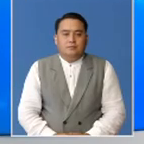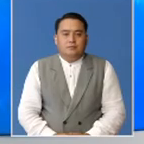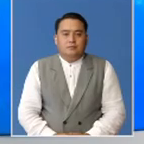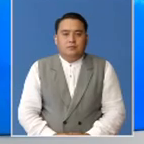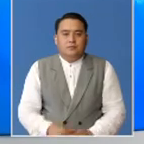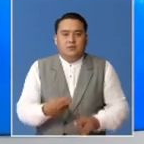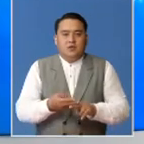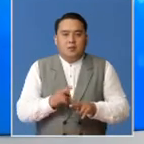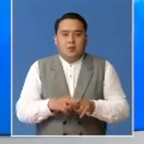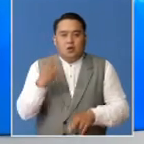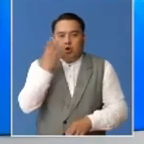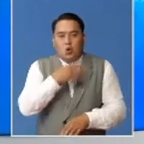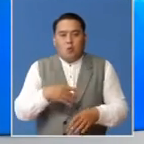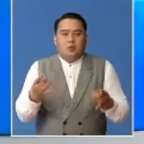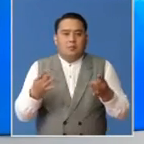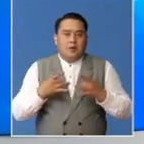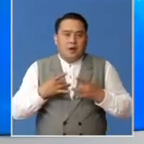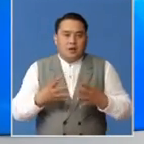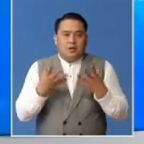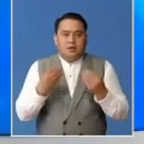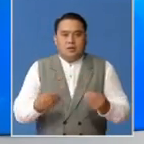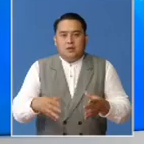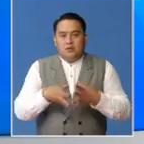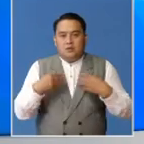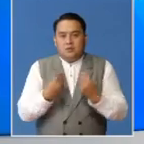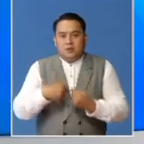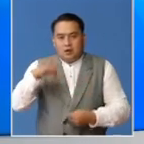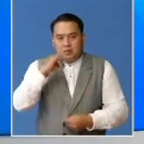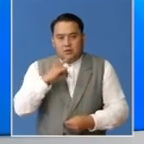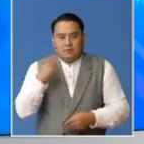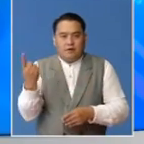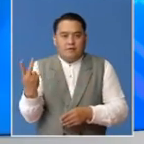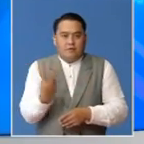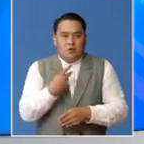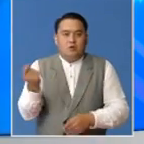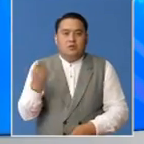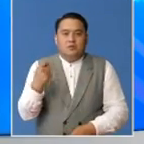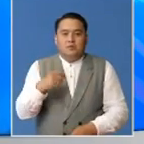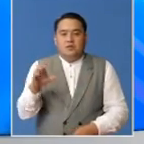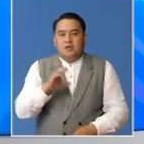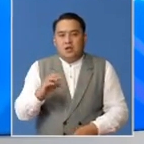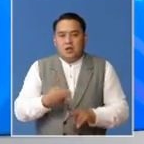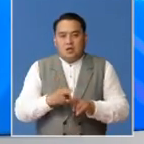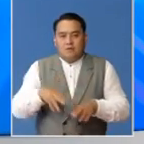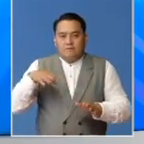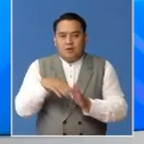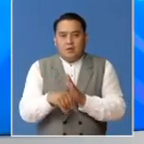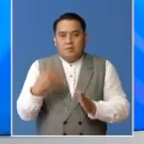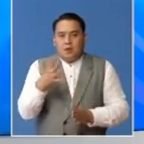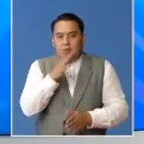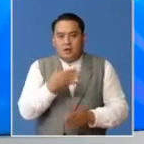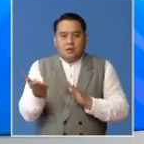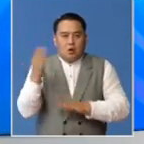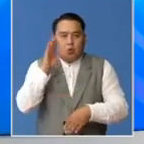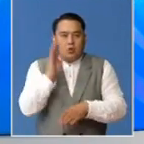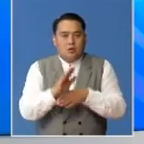Пожалуй, самый теплый праздник – День семьи – отмечают казахстанцы во второе воскресенье сентября. Эта дата была введена 5 лет назад